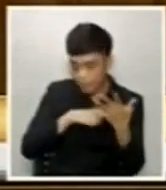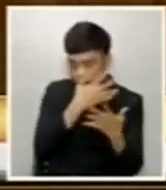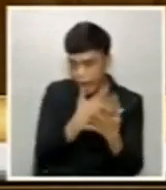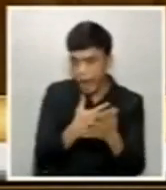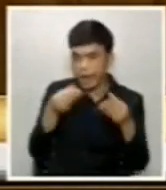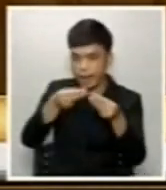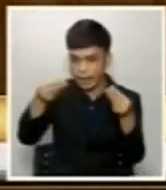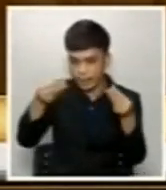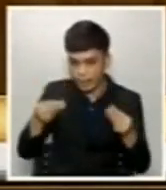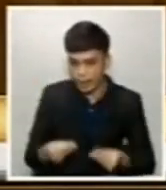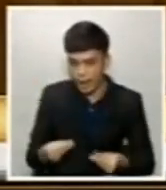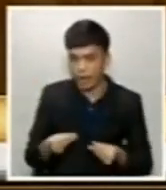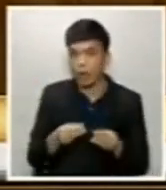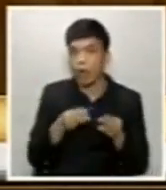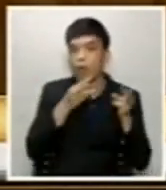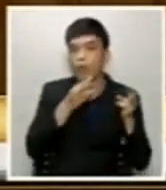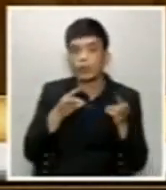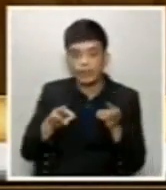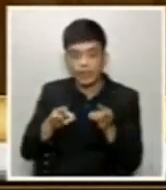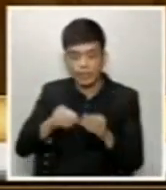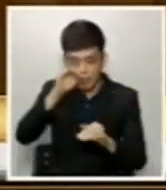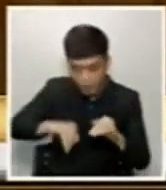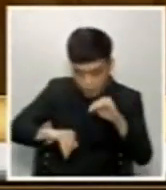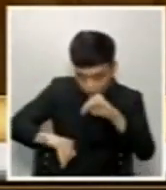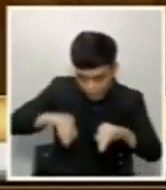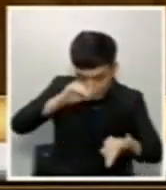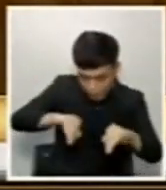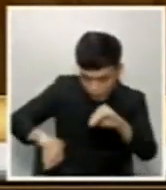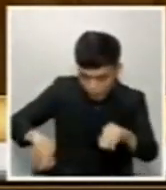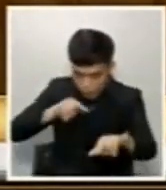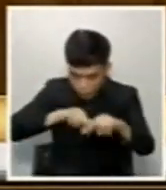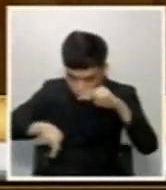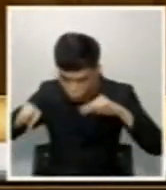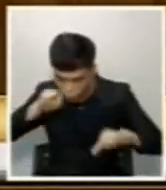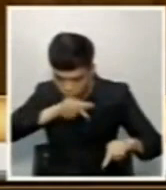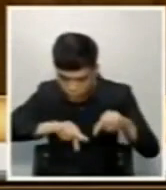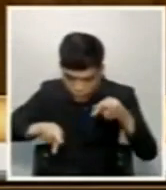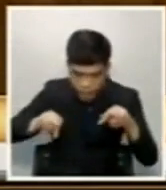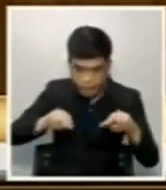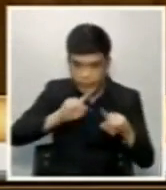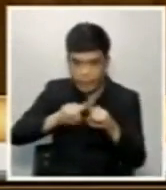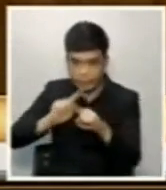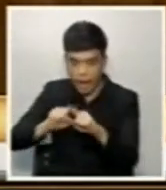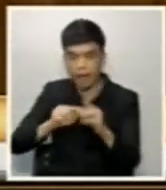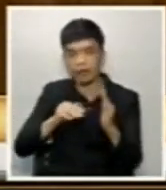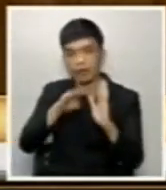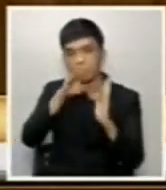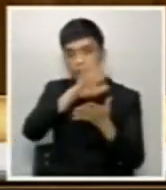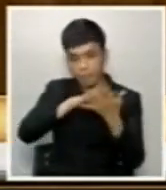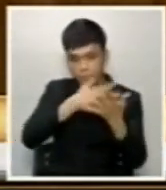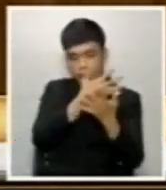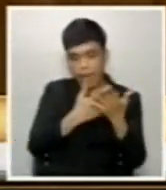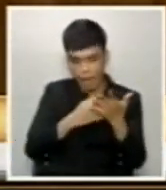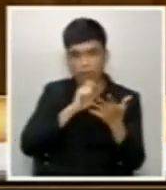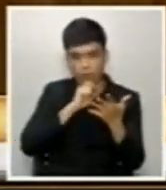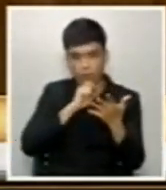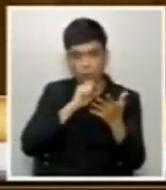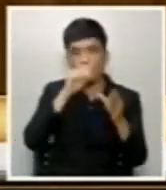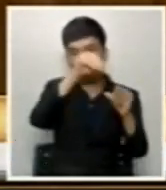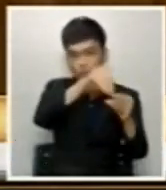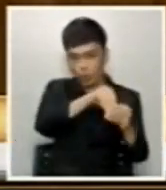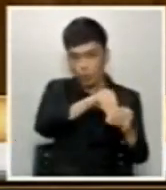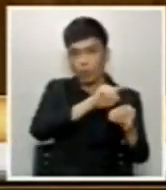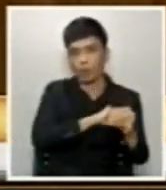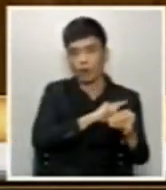การที่จะเข้าไปขุดลอกเข้าไปบำรุงรักษาทั้งหมดนะครับขณะนี้เนี่ยแผนอยู่ที่กรมชลประทานเรียบร้อยแล้ว